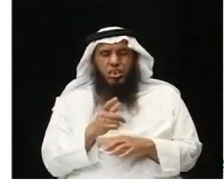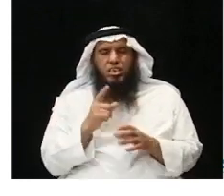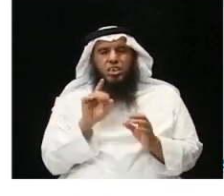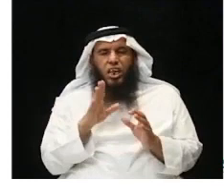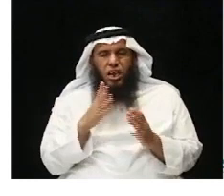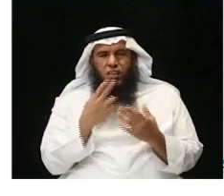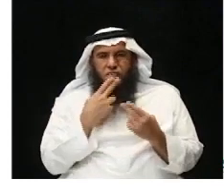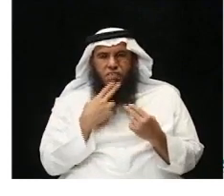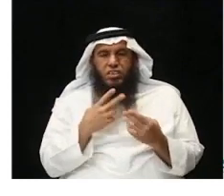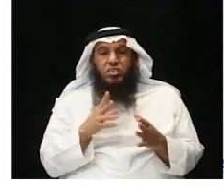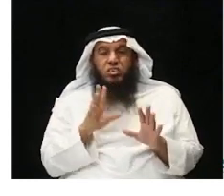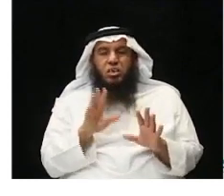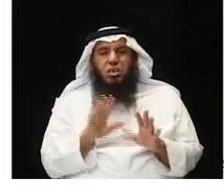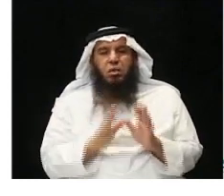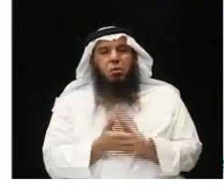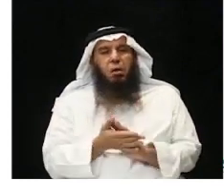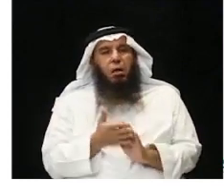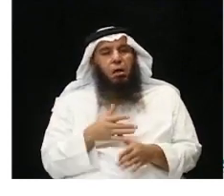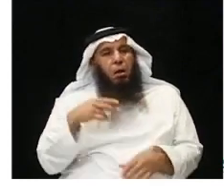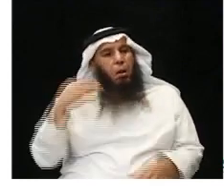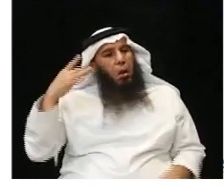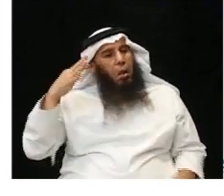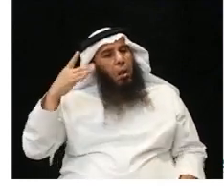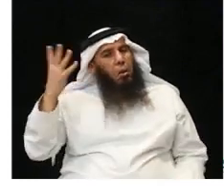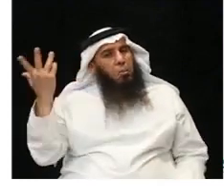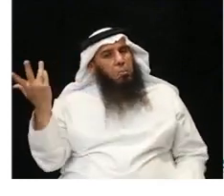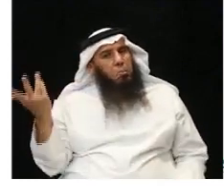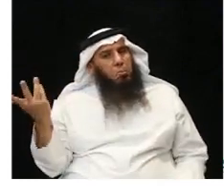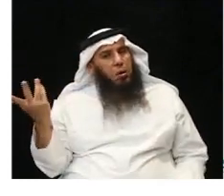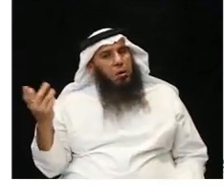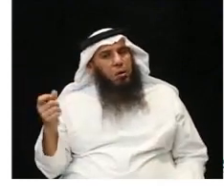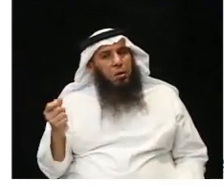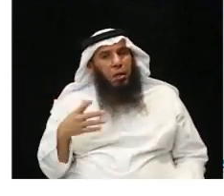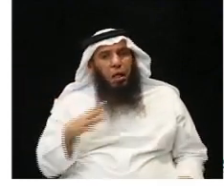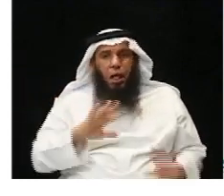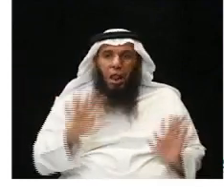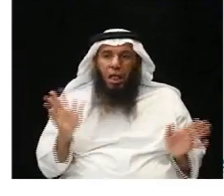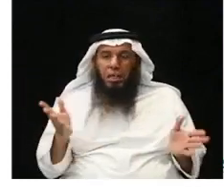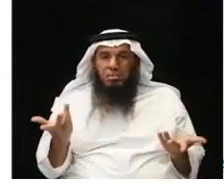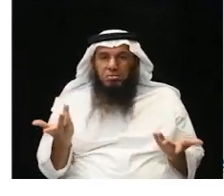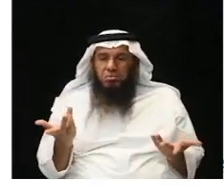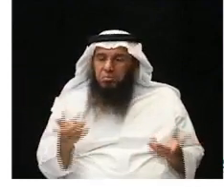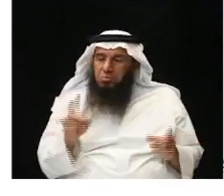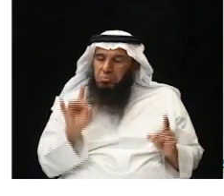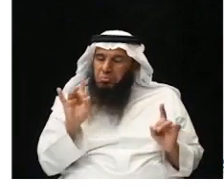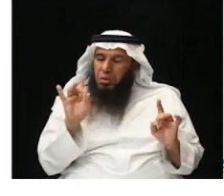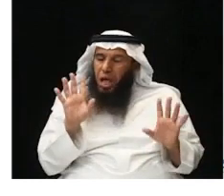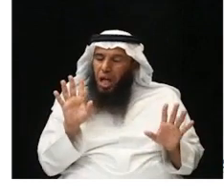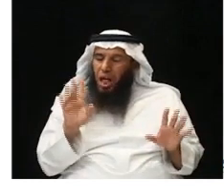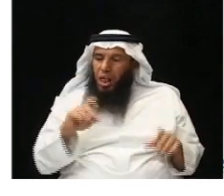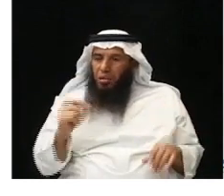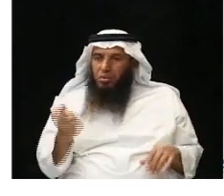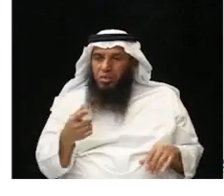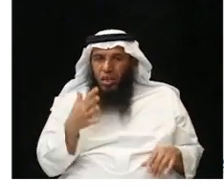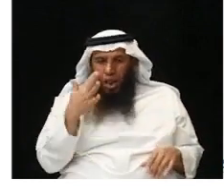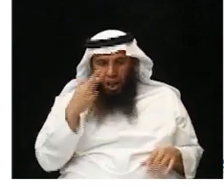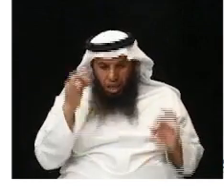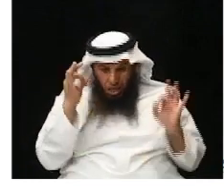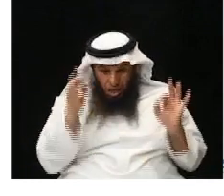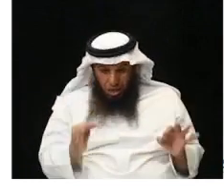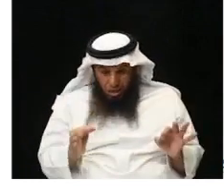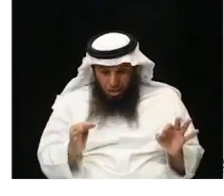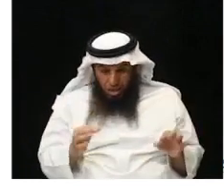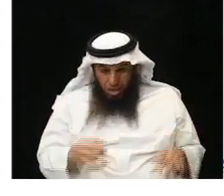خير سنرى أنها كأنها حلم ليل بدأ ثم انتهى. ثم الحياة الحقيقية،